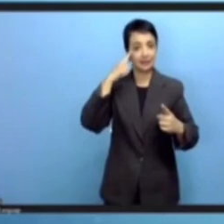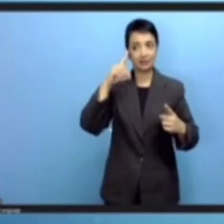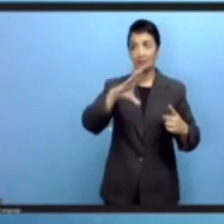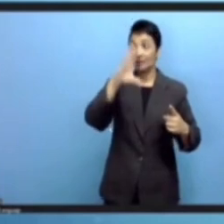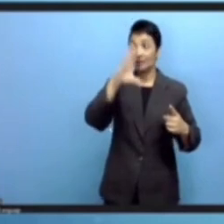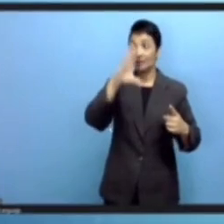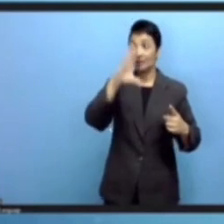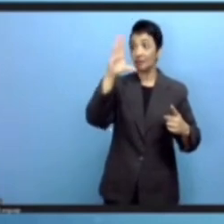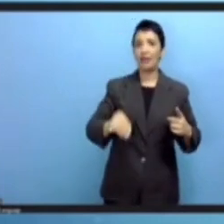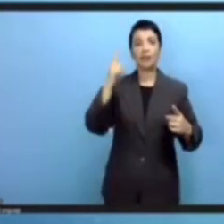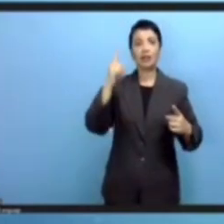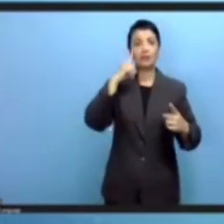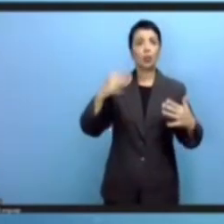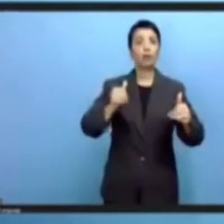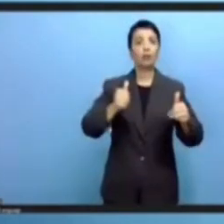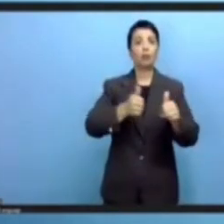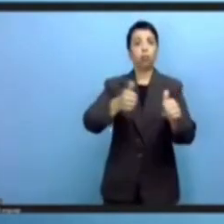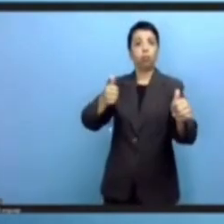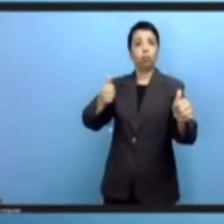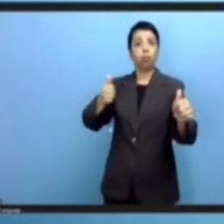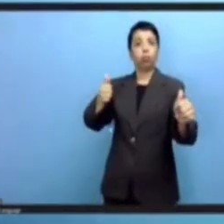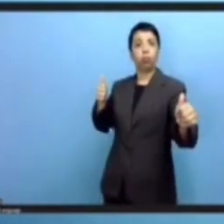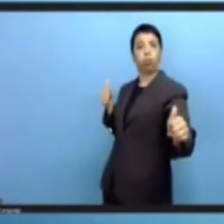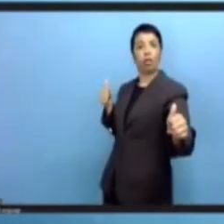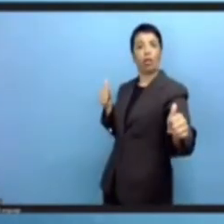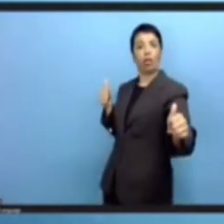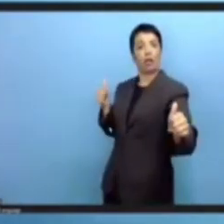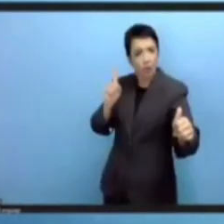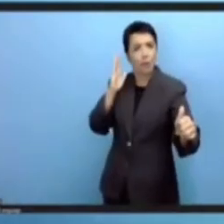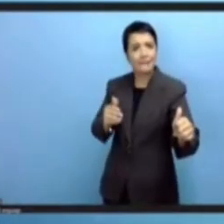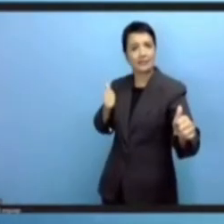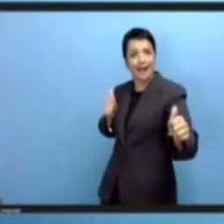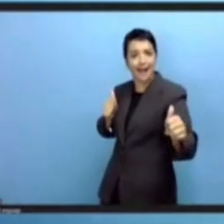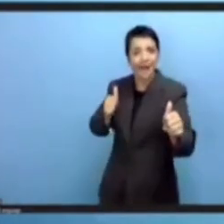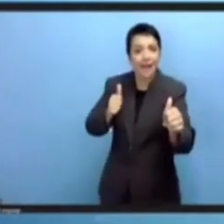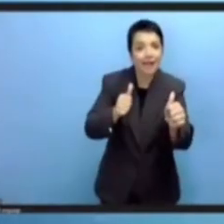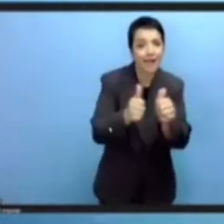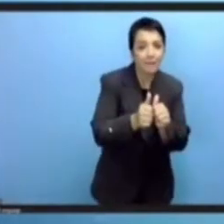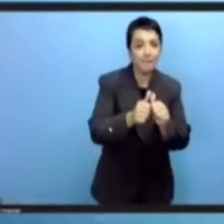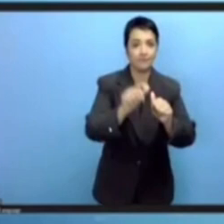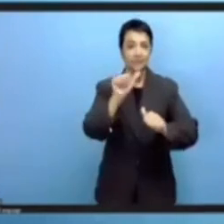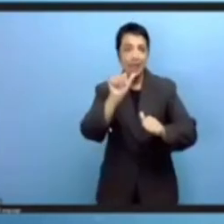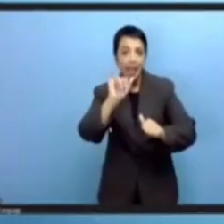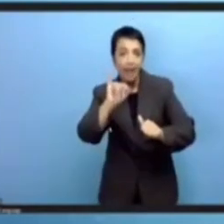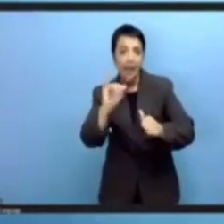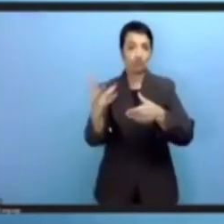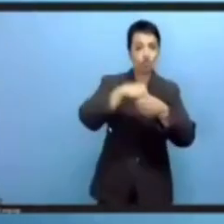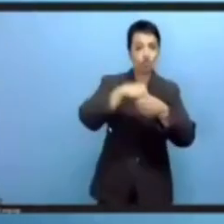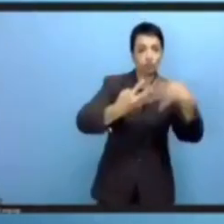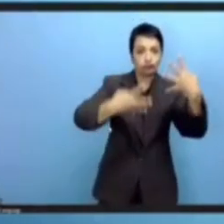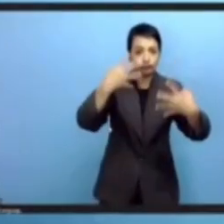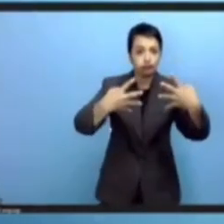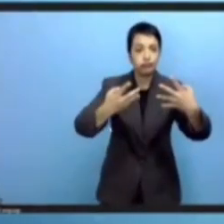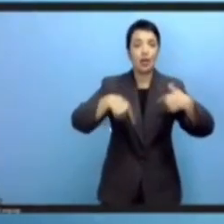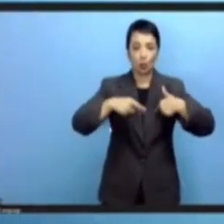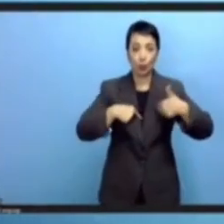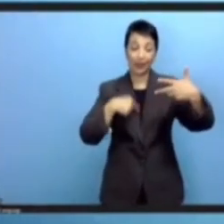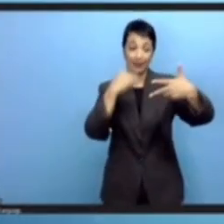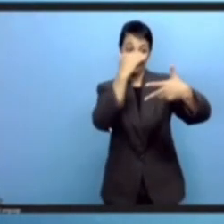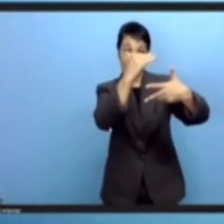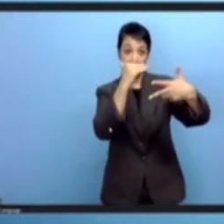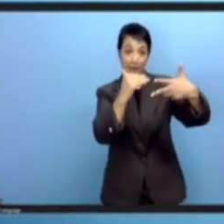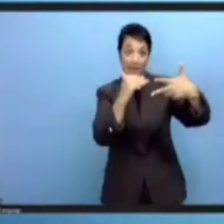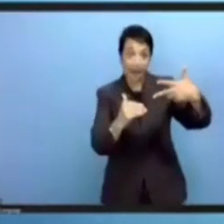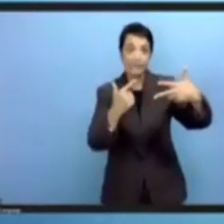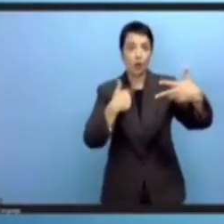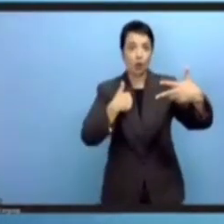en sorte que l'Afrique n'accuse pas de retard pour toutes ces questions que je viens d'évoquer. Donc il faut se